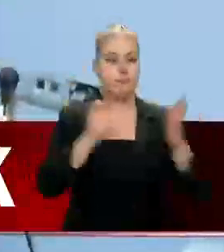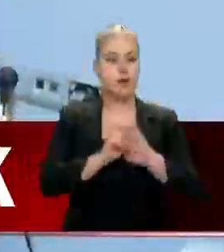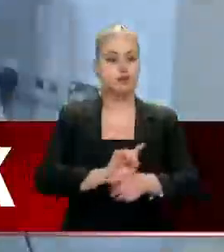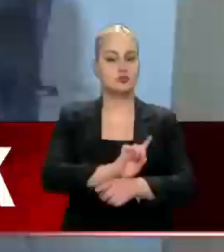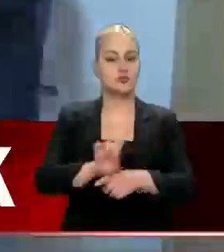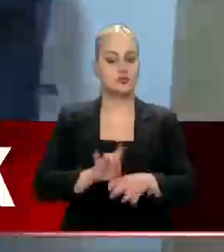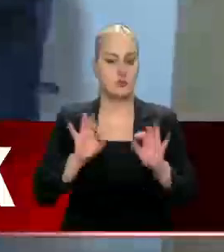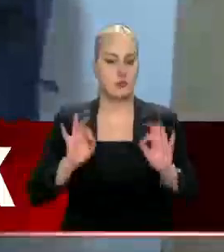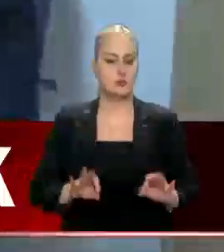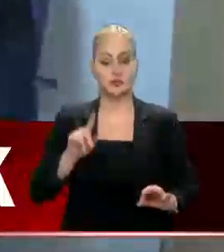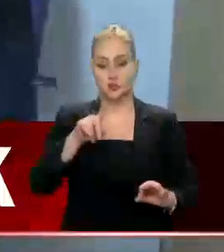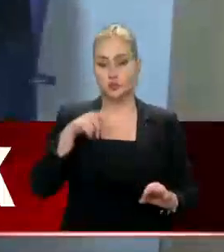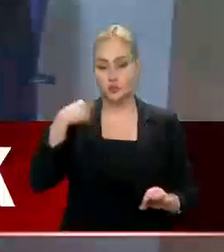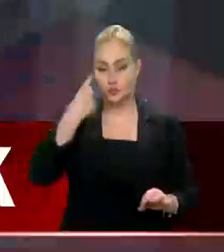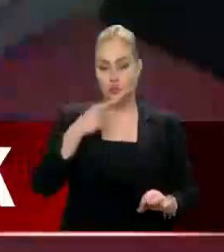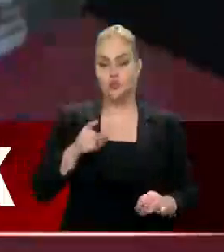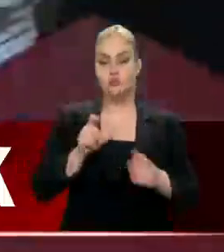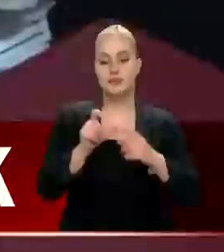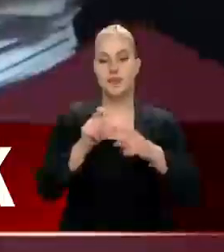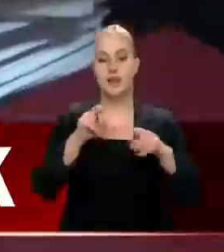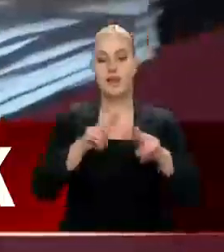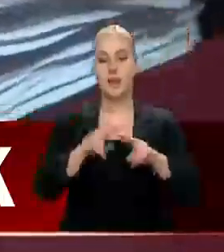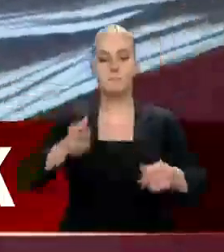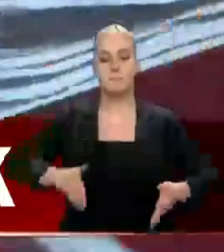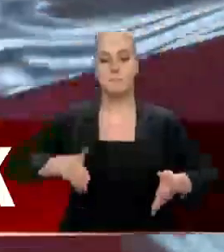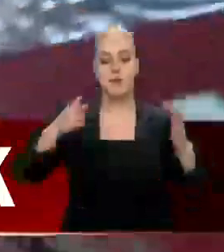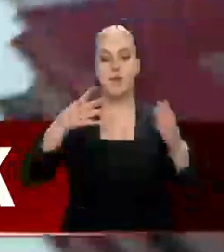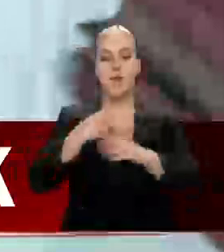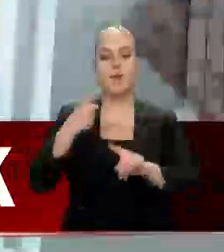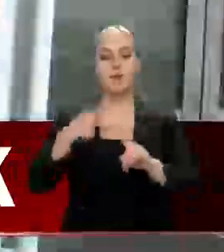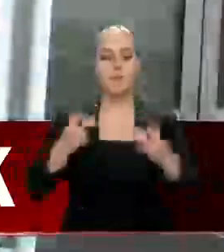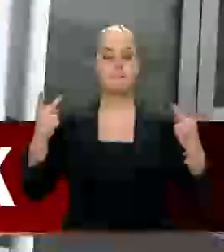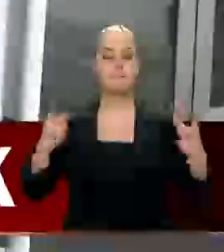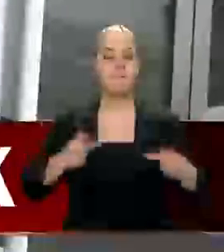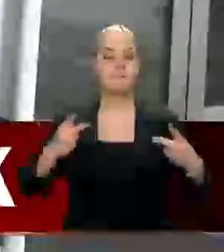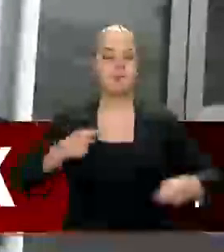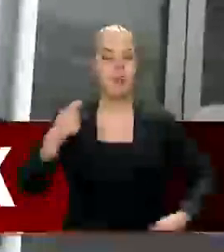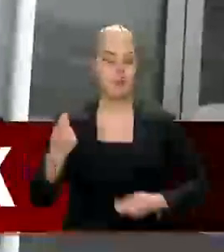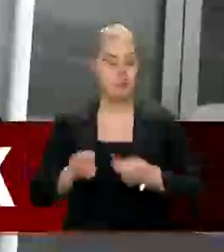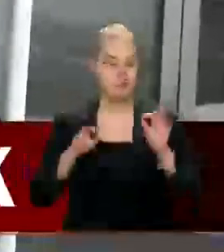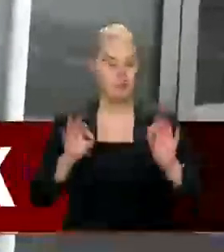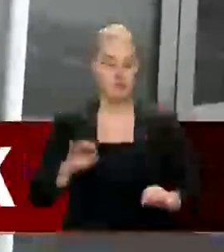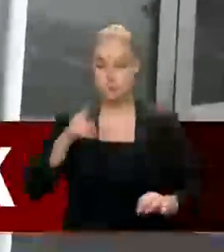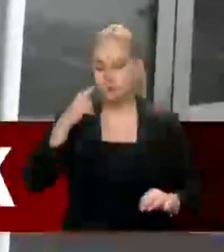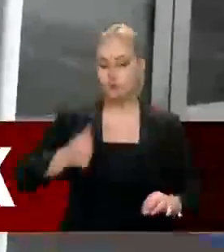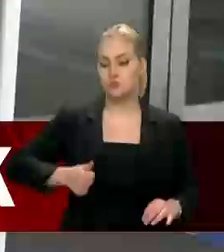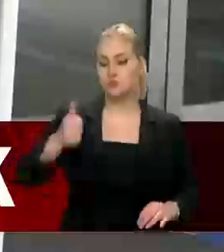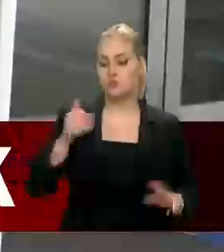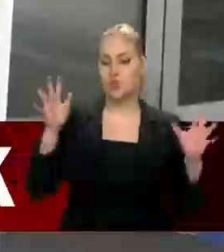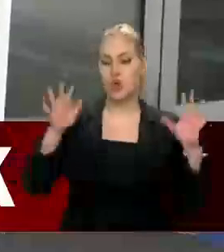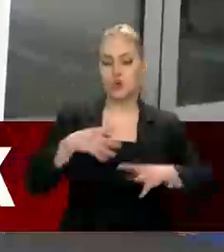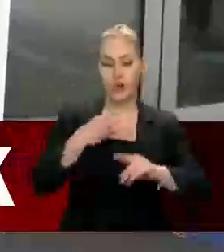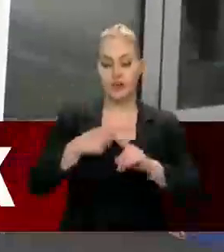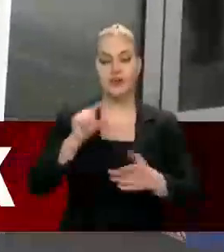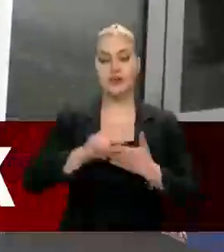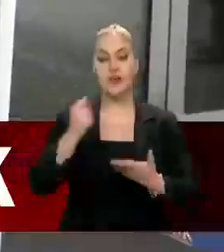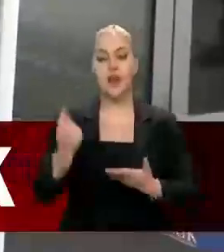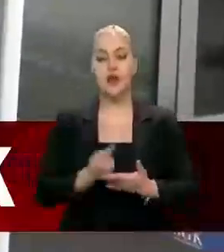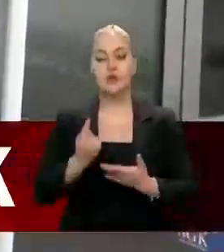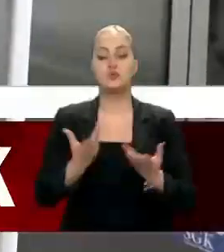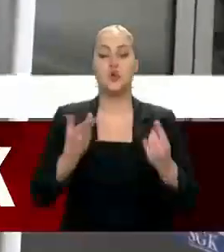süreci başlayacak İşte bu nedenle SGK binalarında da EYT mesaisi başladı SGK müdürlüklerine gelecek olan eyt'liyi dilekçe